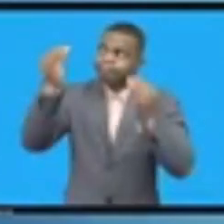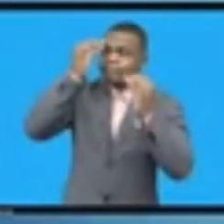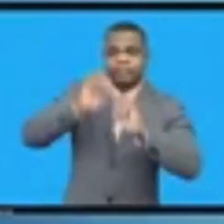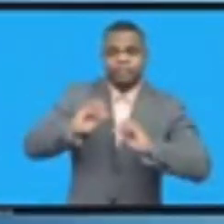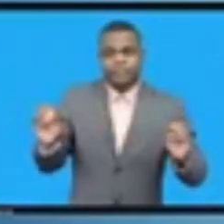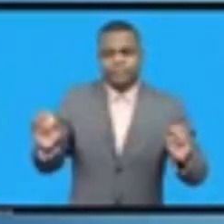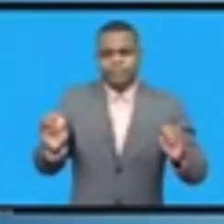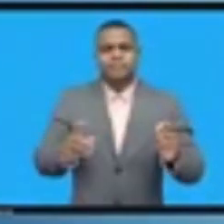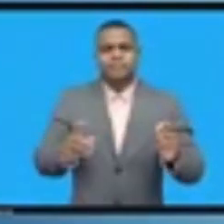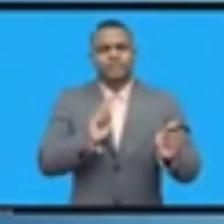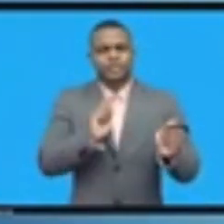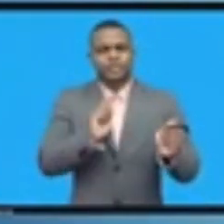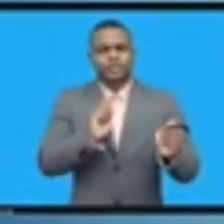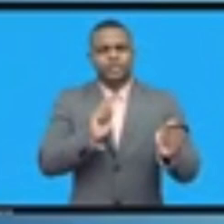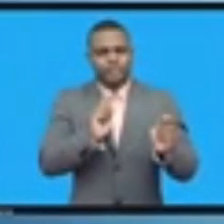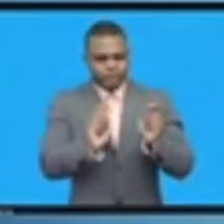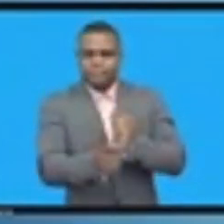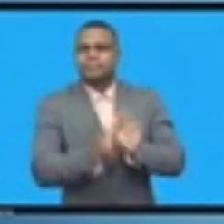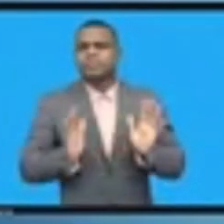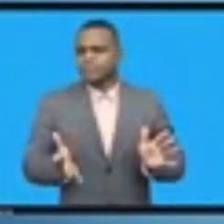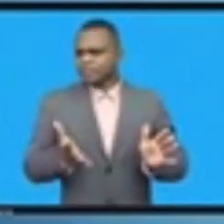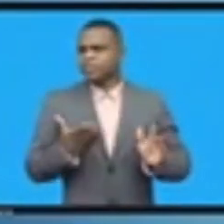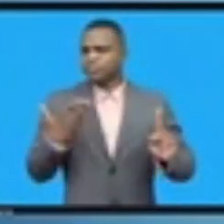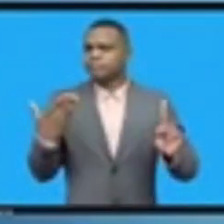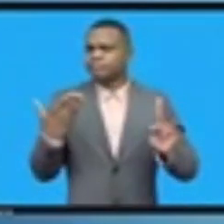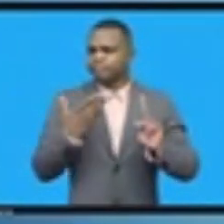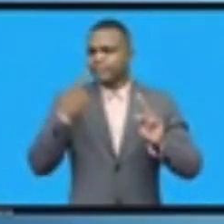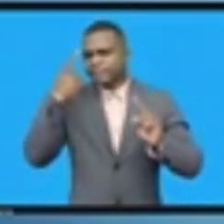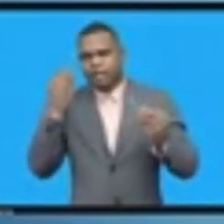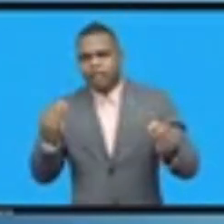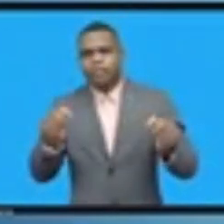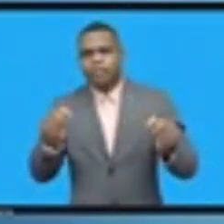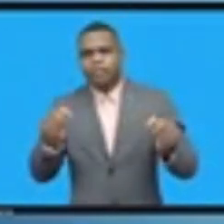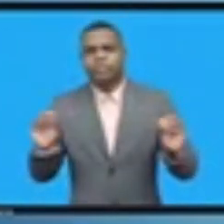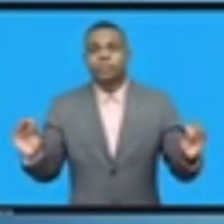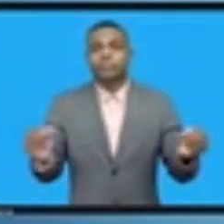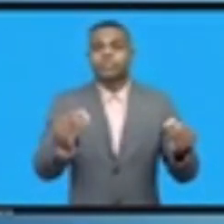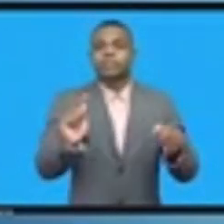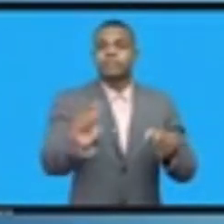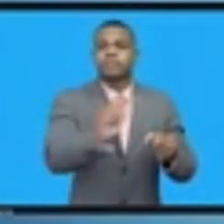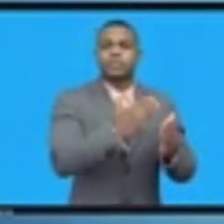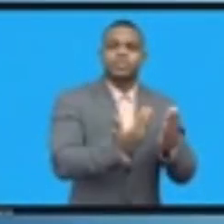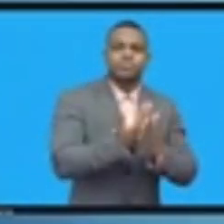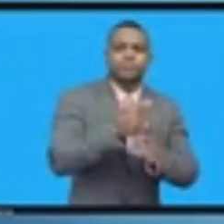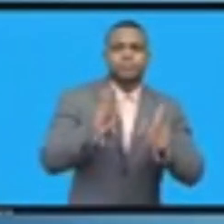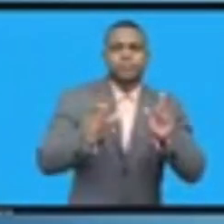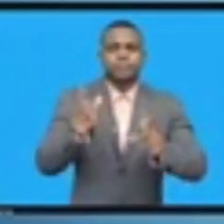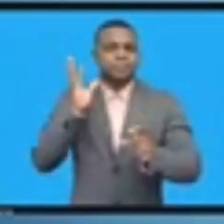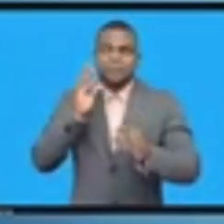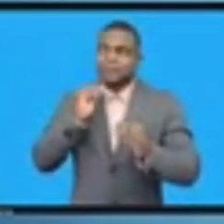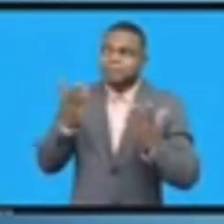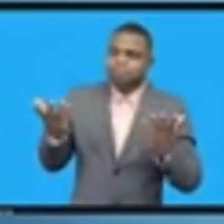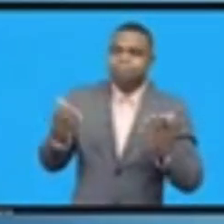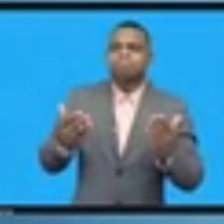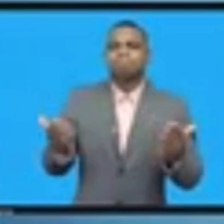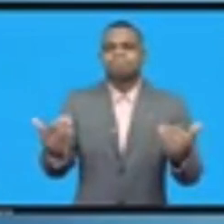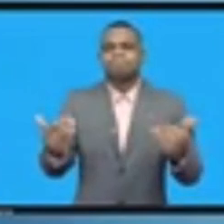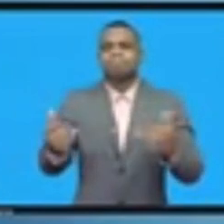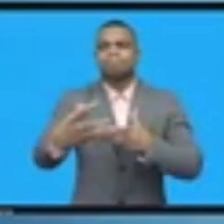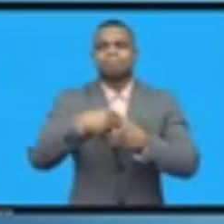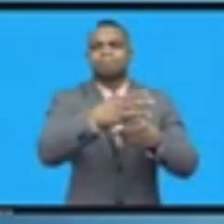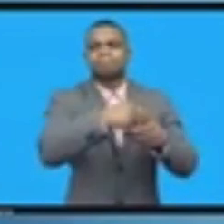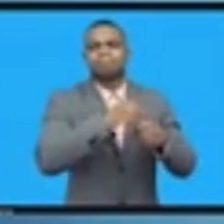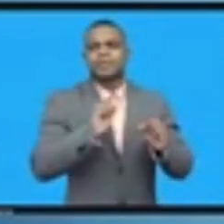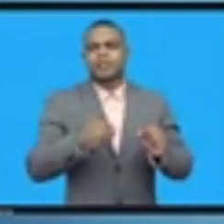轻人能够重新想构想，让那些没有经验的年轻人能够学习经验，学习培养他们的能